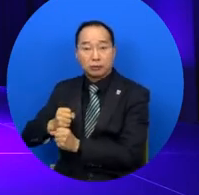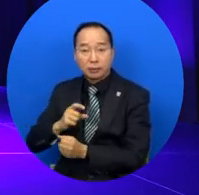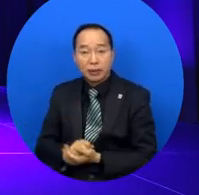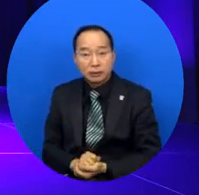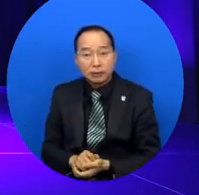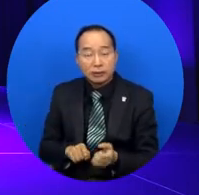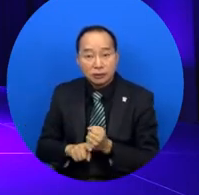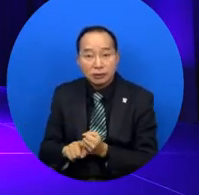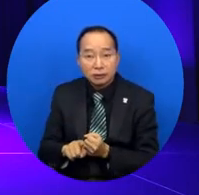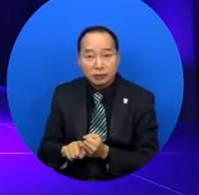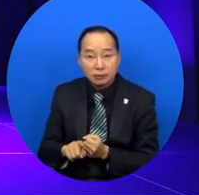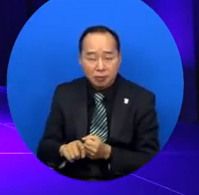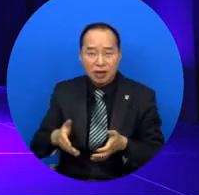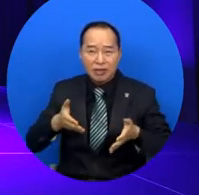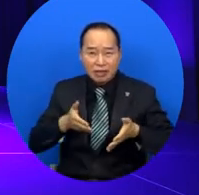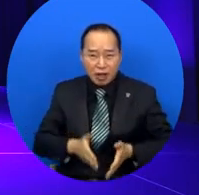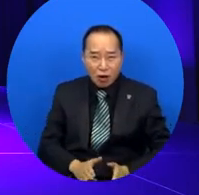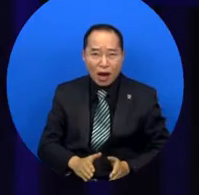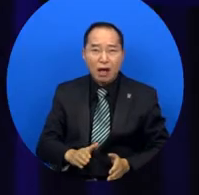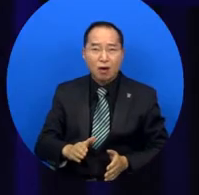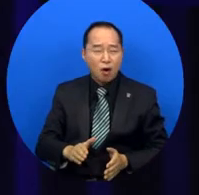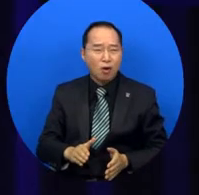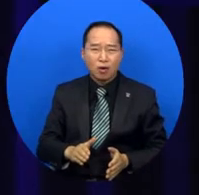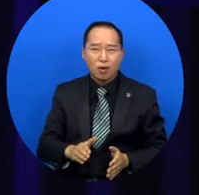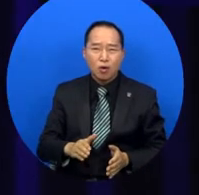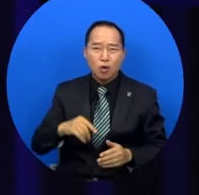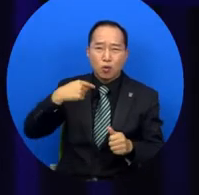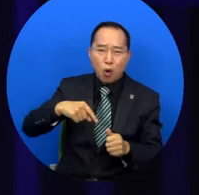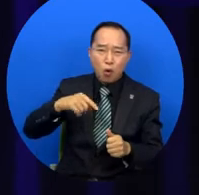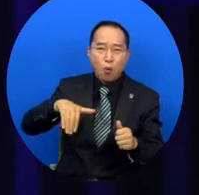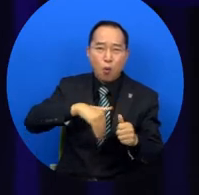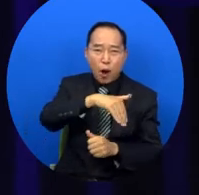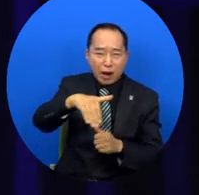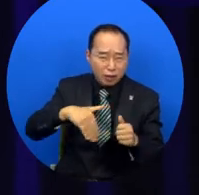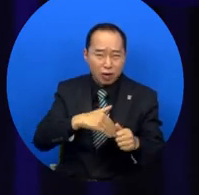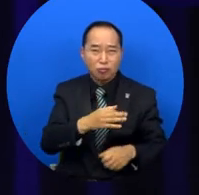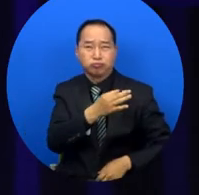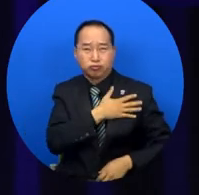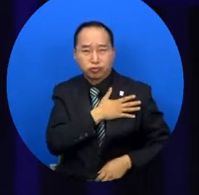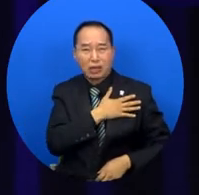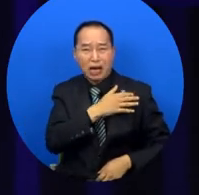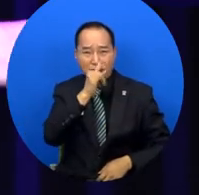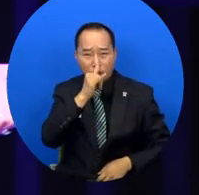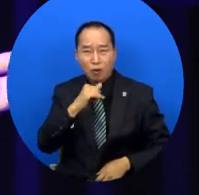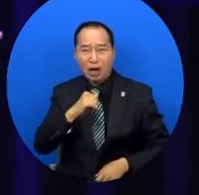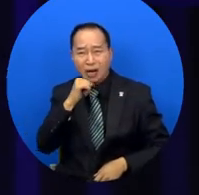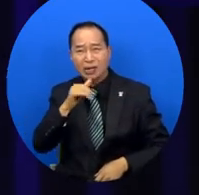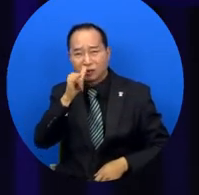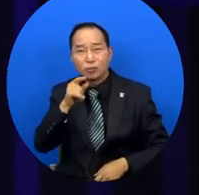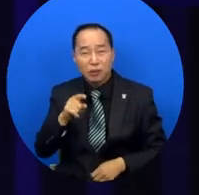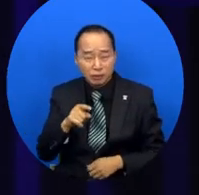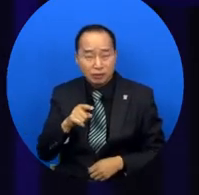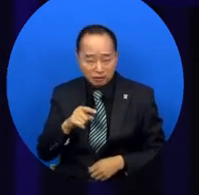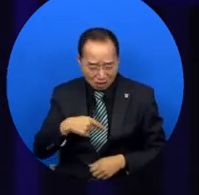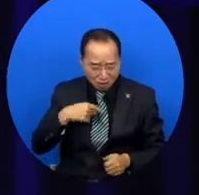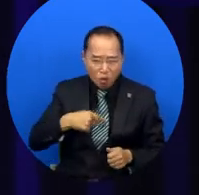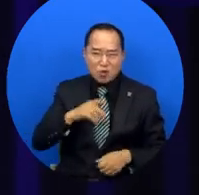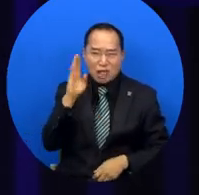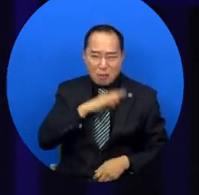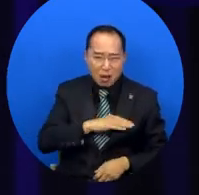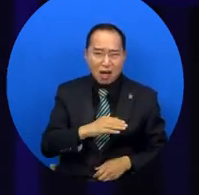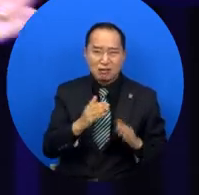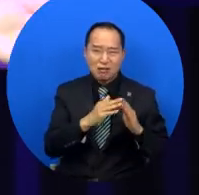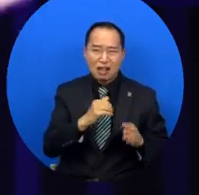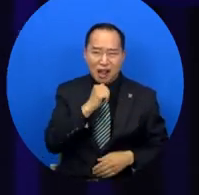틀리잖아. 금수숙수죠. 이런 말 하죠. 태어난 것, 환경, 교육, 트라우마가 있는 사람, 없는 사람, 있는 사람이 더